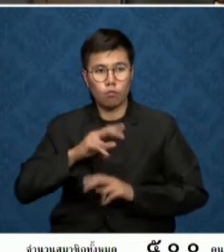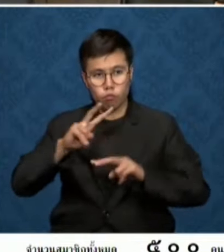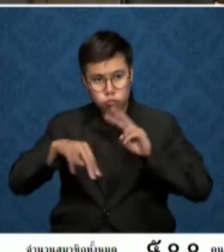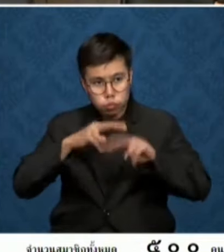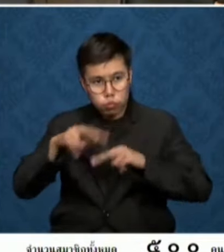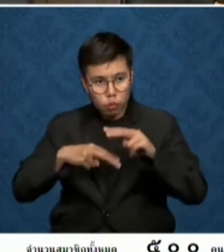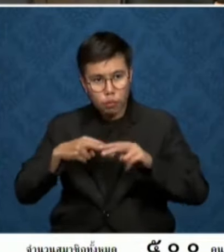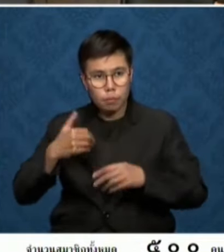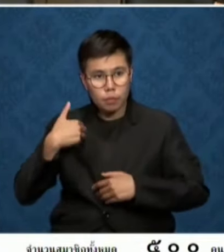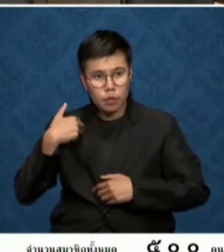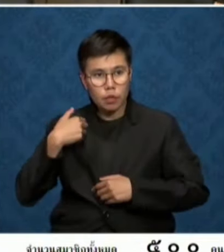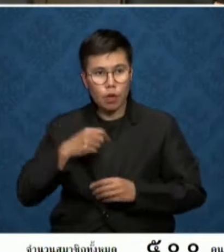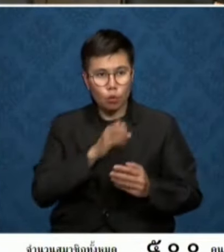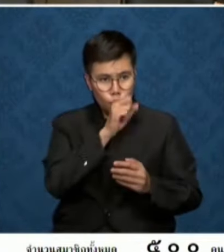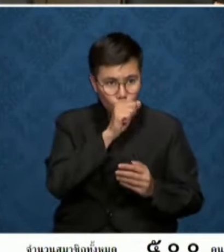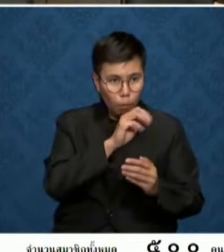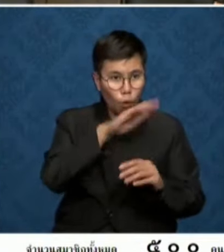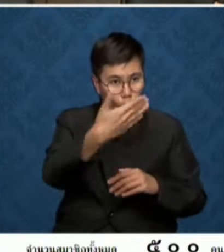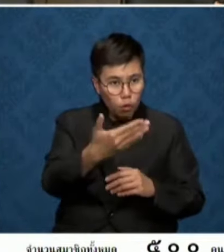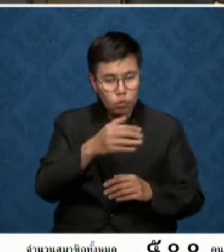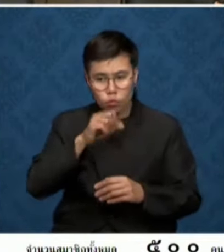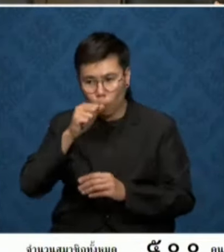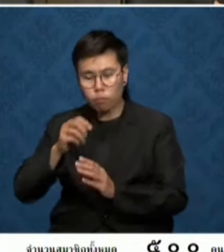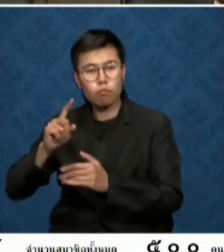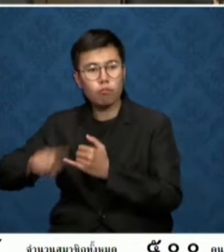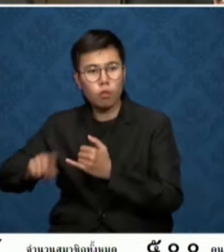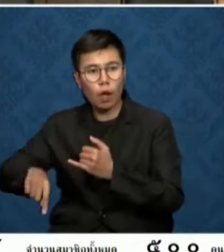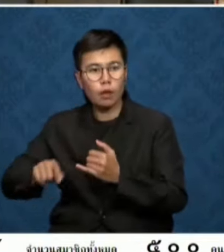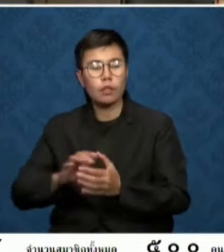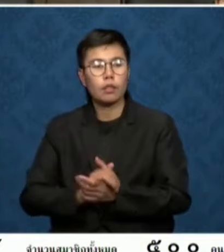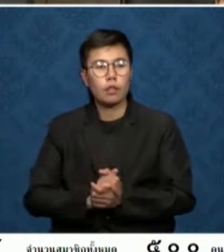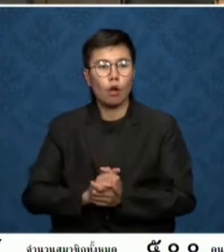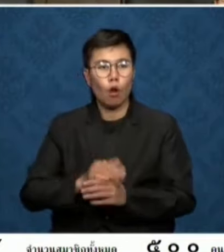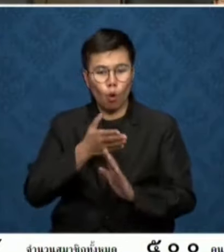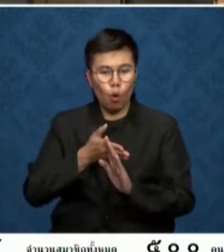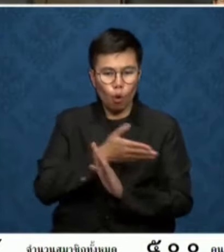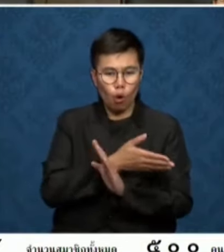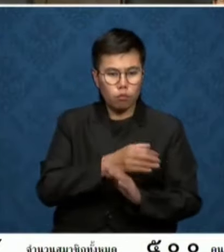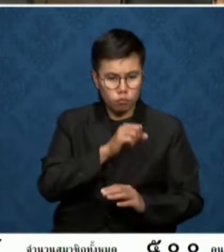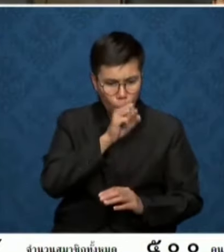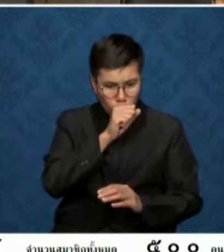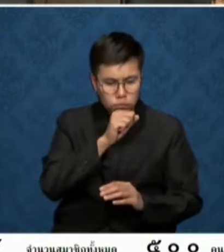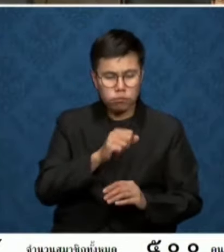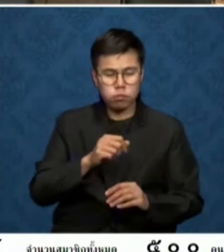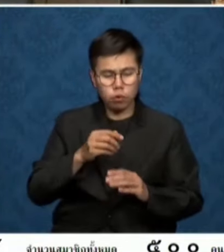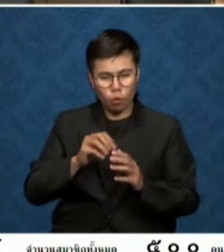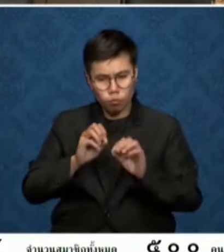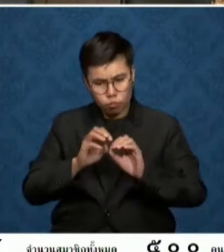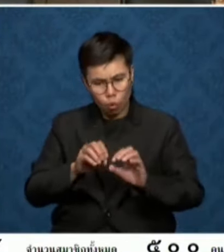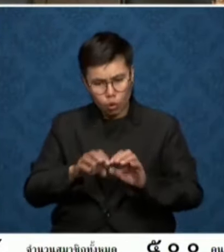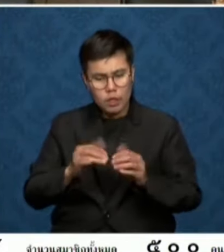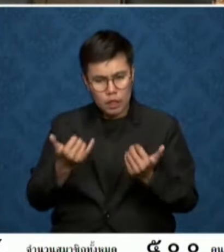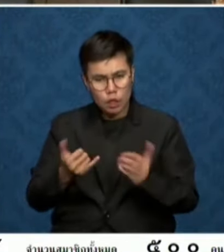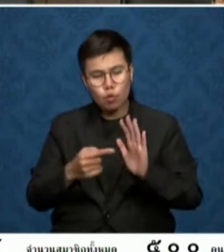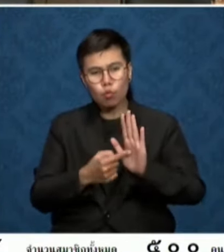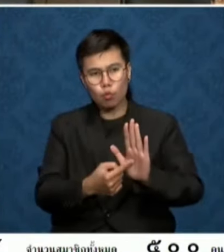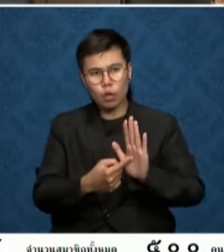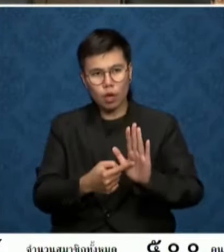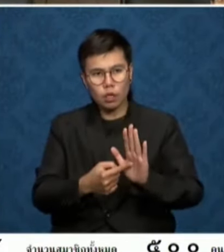หรือมีการ pre-test post-test กับคนที่จะมาเข้าอบรมกับเรานี่คือสิ่งที่เราควรจะทำให้ได้มากกว่านี้และนี่คือโมเดล